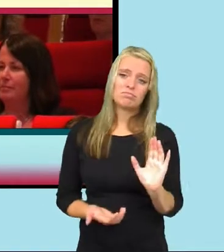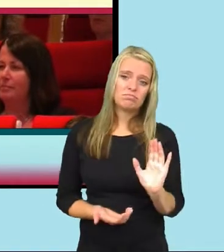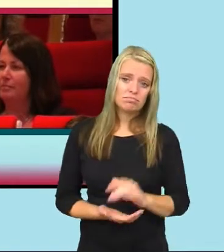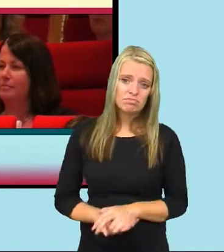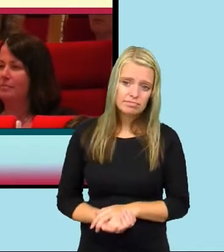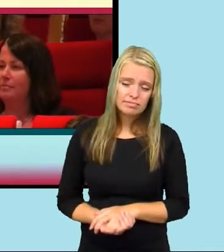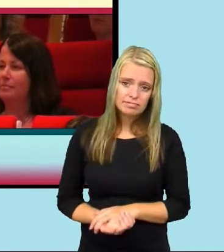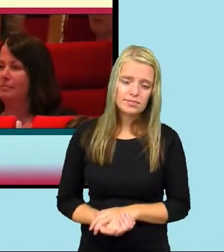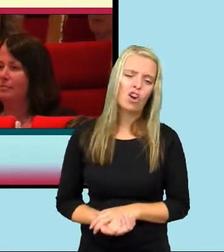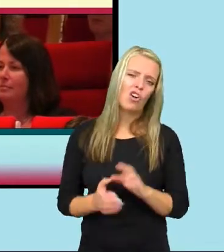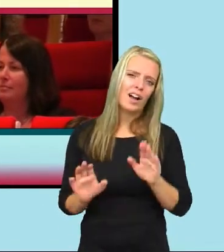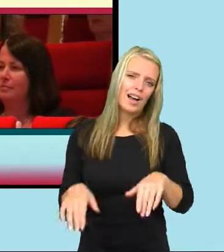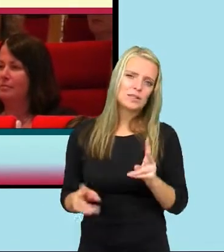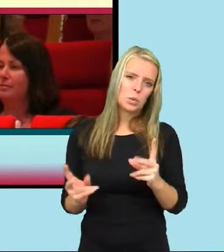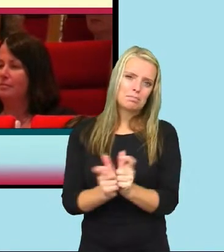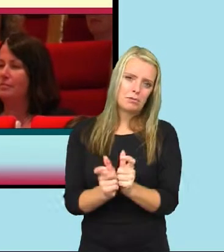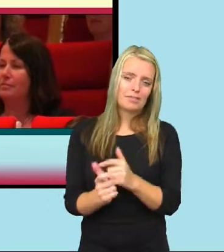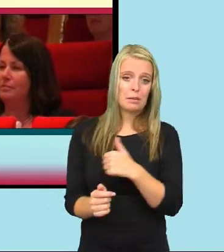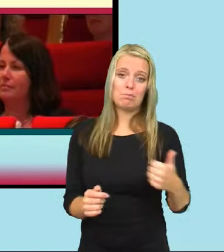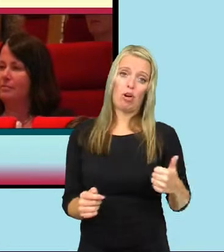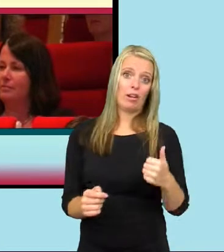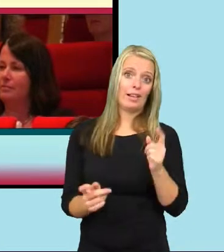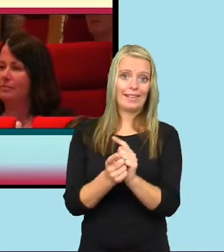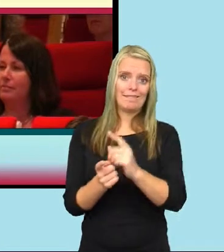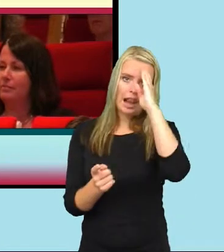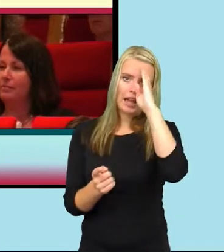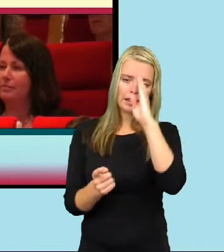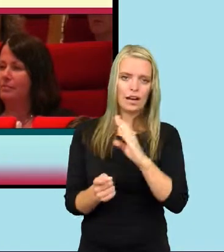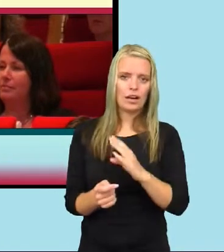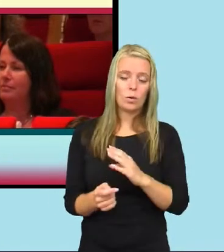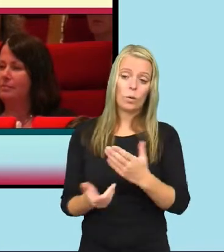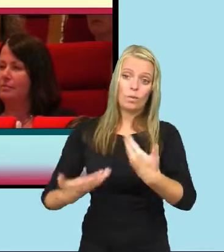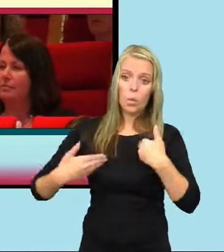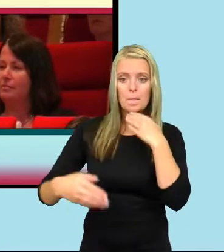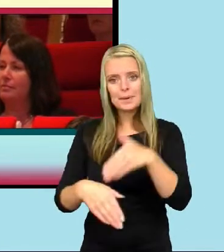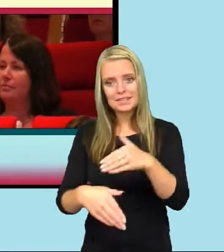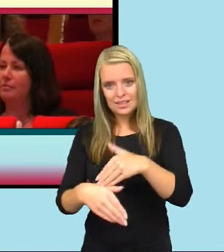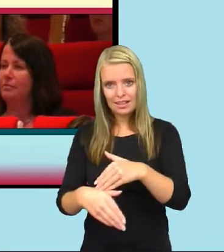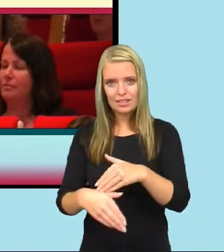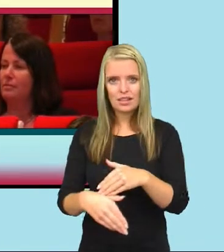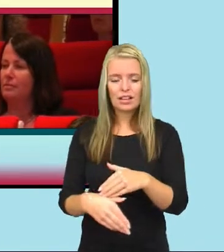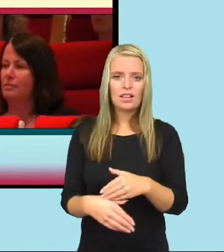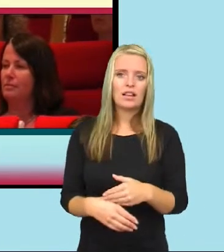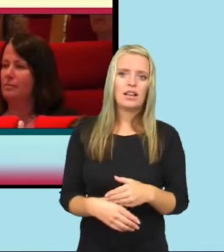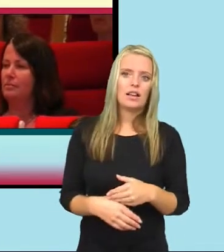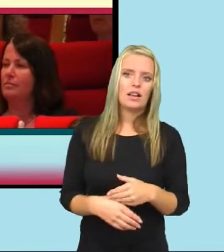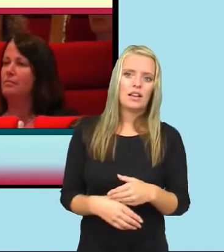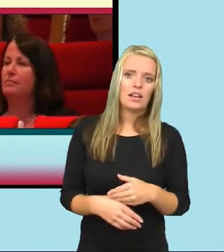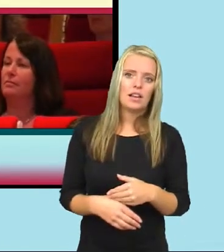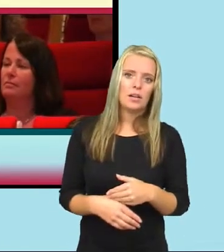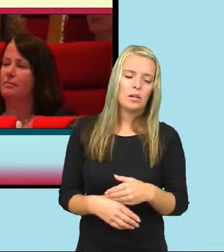Det har ju funnits sådana möten också när man bara träffar till exempel läkare. När man får liksom ett besked eller någonting. Att Louise misste sin syn när hon var